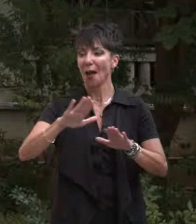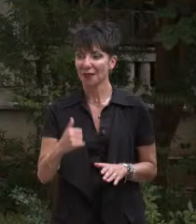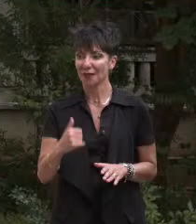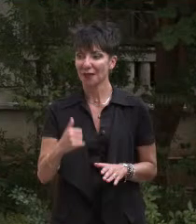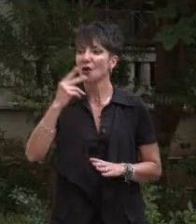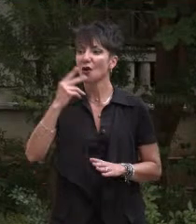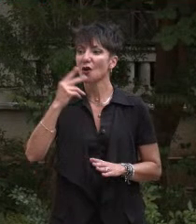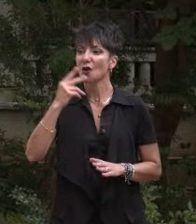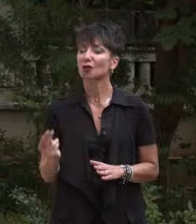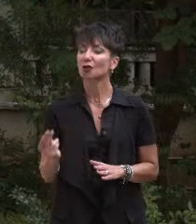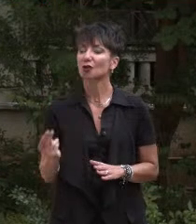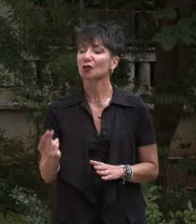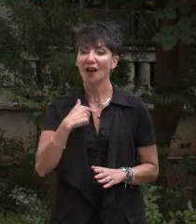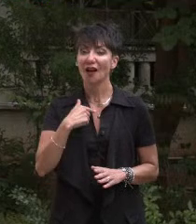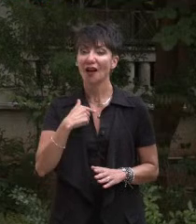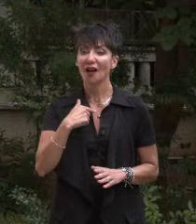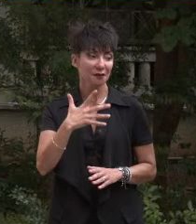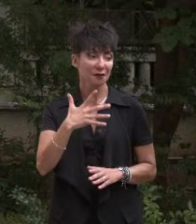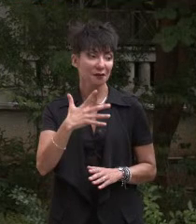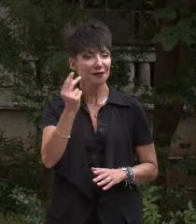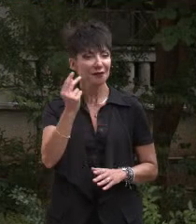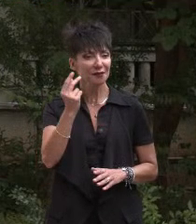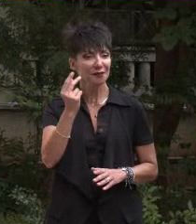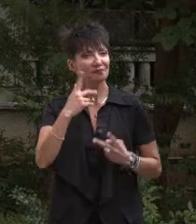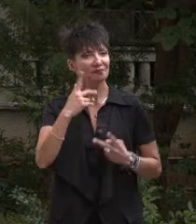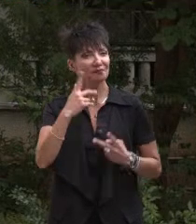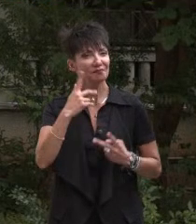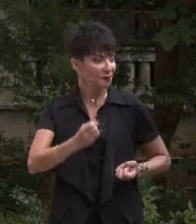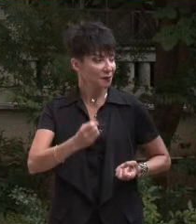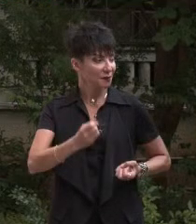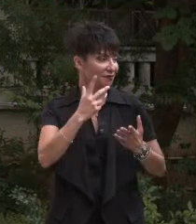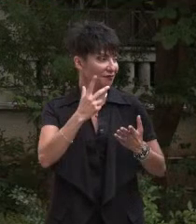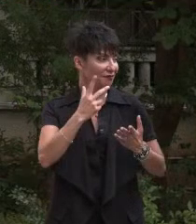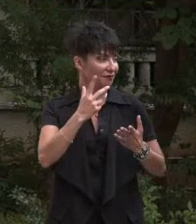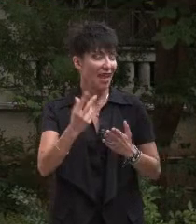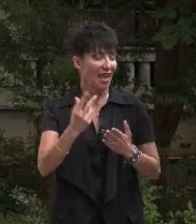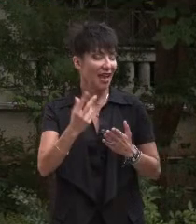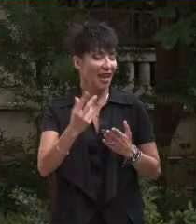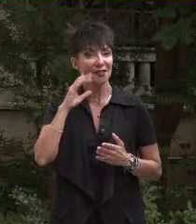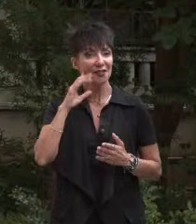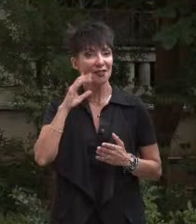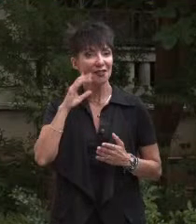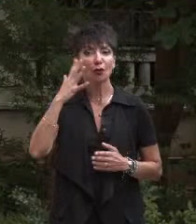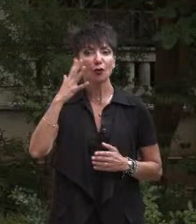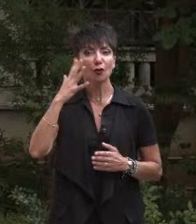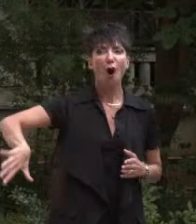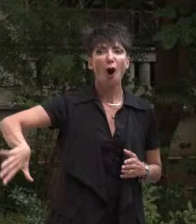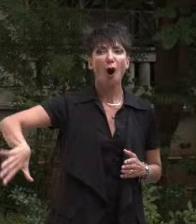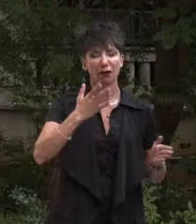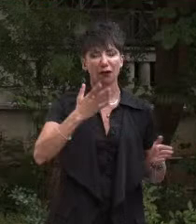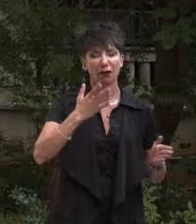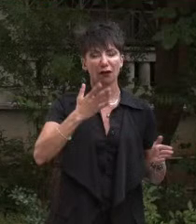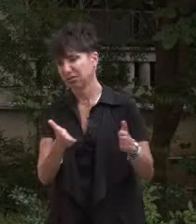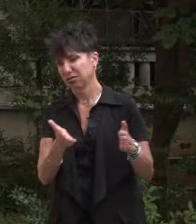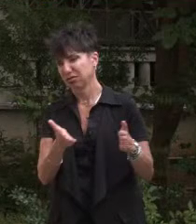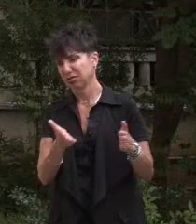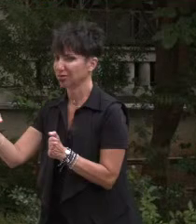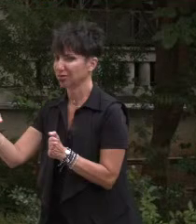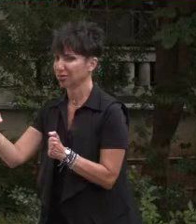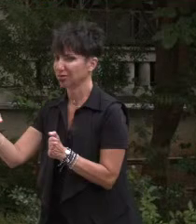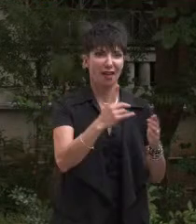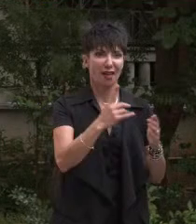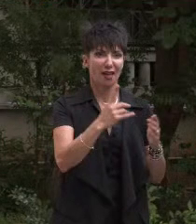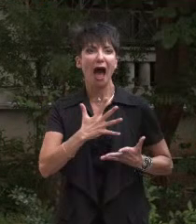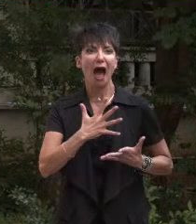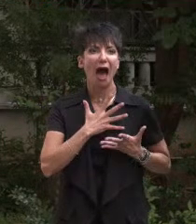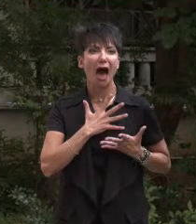που ζωγραφίζουν με τα μάτια της ψυχής και φροντίζουν ώστε όλοι εμείς που πολλές φορές ξεστρατίζουμε από το δρόμο της